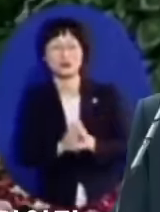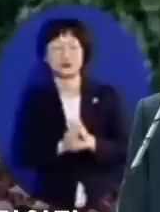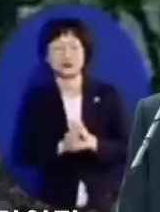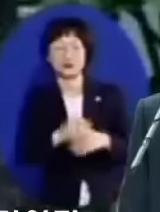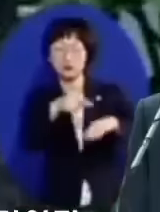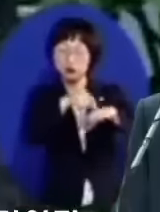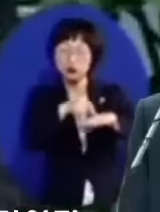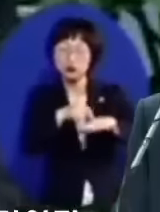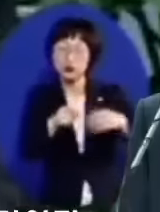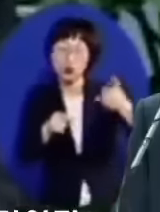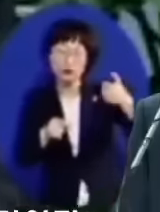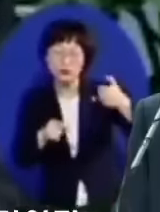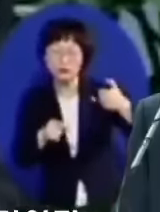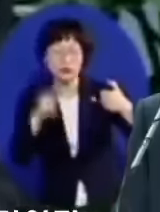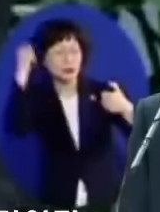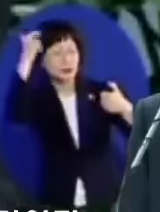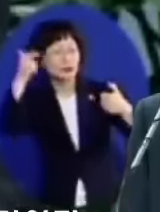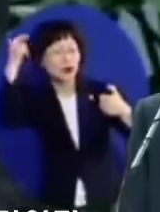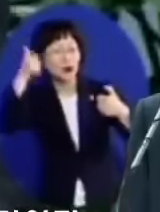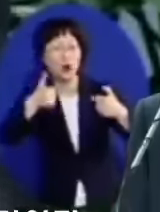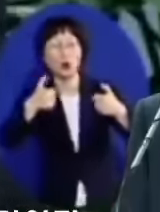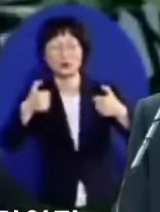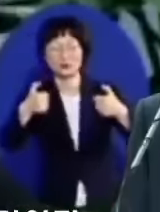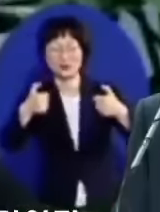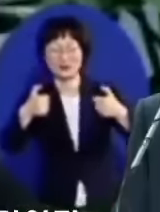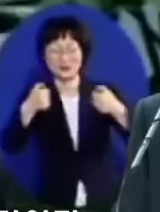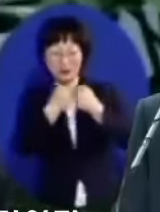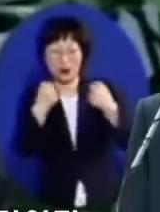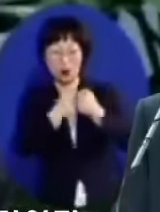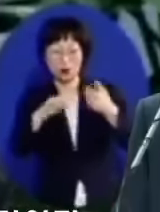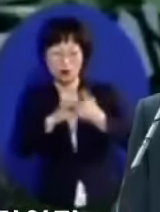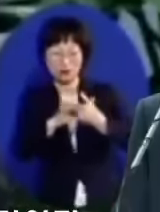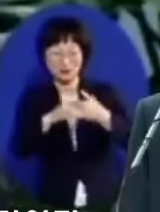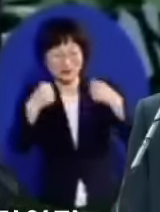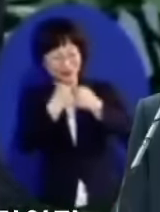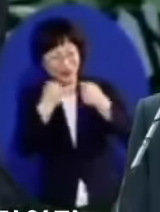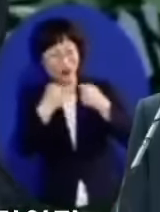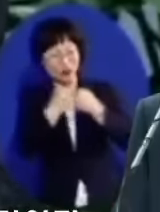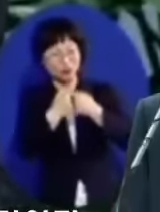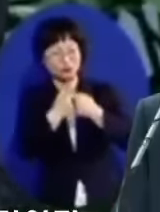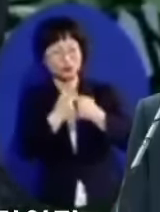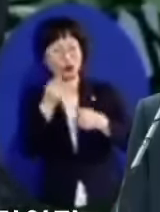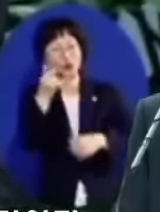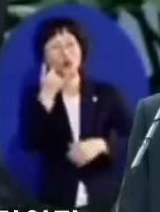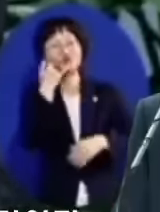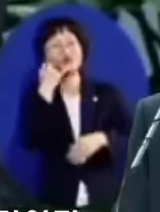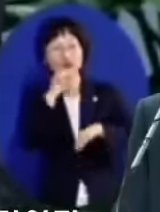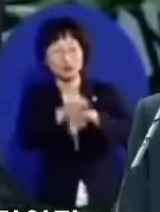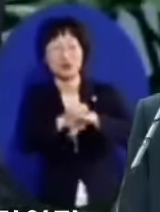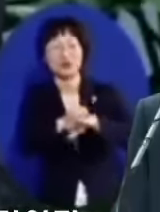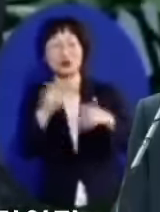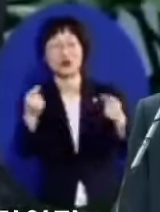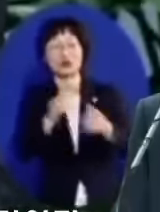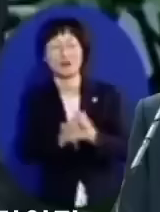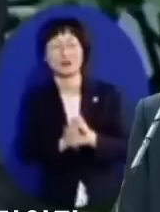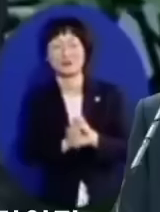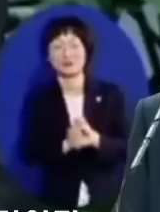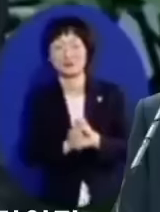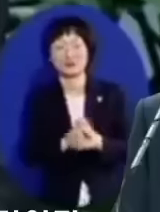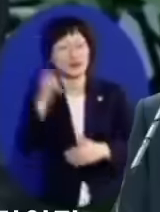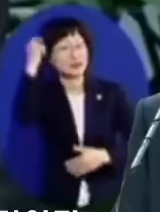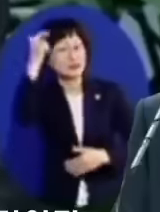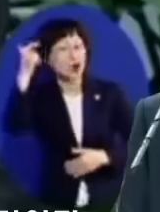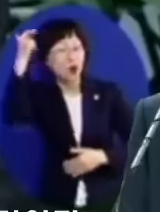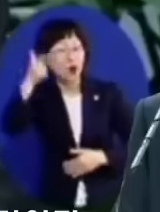육이 한 50%, 영이 한 50% 싸움이 근사근사한 싸움이 되면 그래도 꽤 잘한 성도인 것입니다. 영이